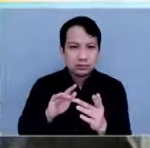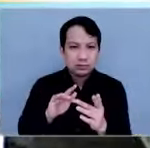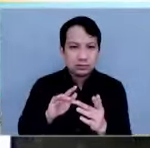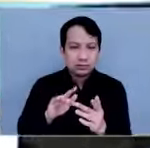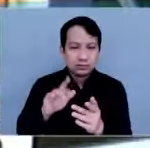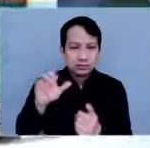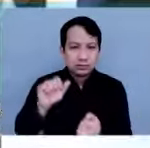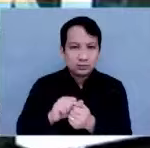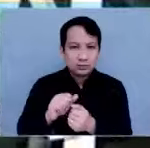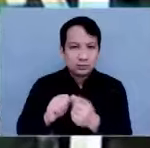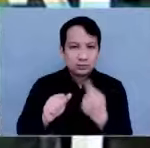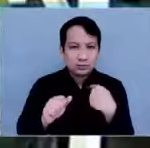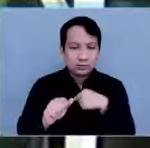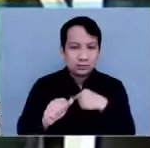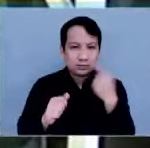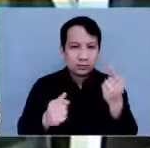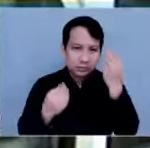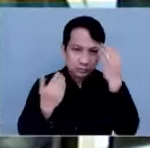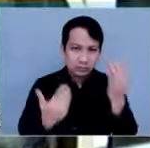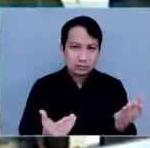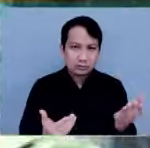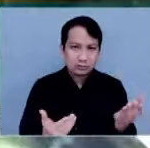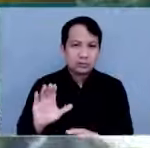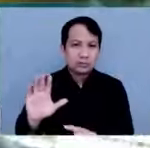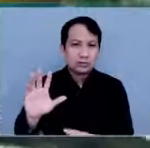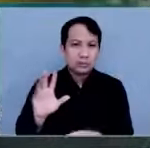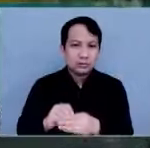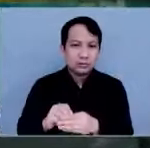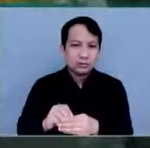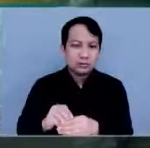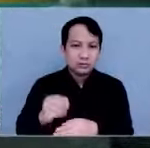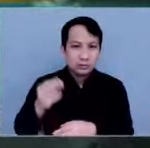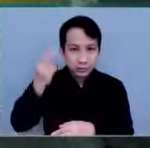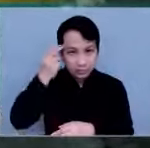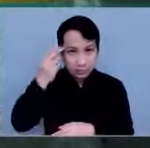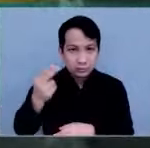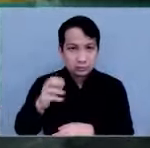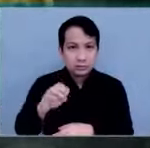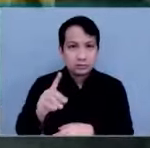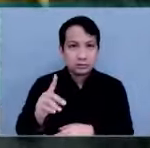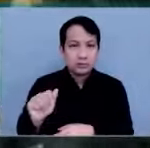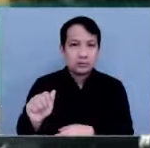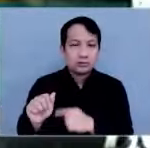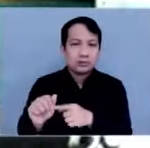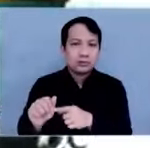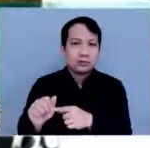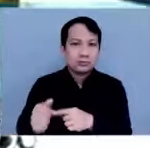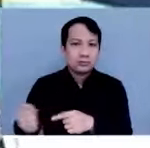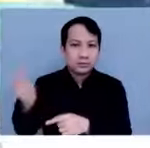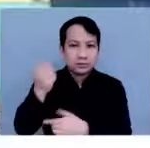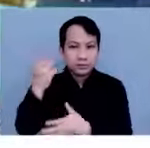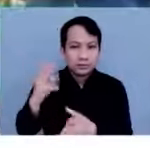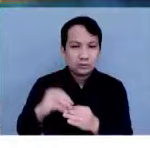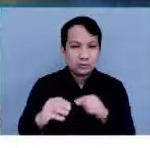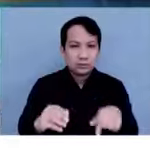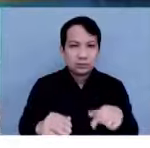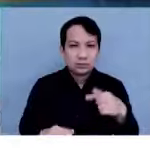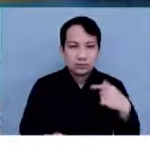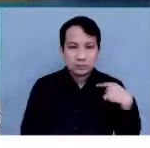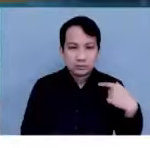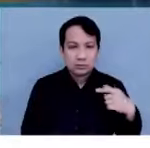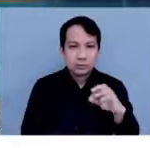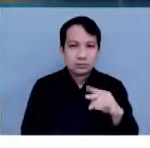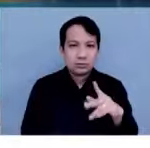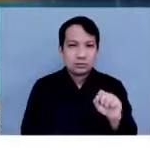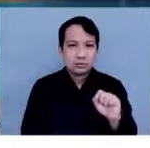yung kakilala niya na intelligence head po, one of the high officers po, si General Pacapas.